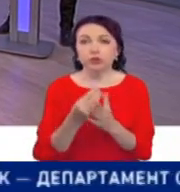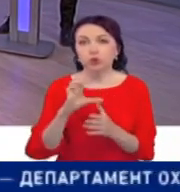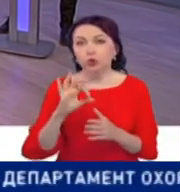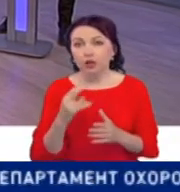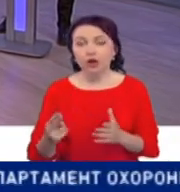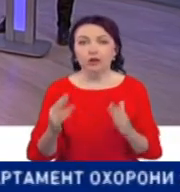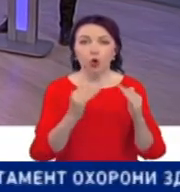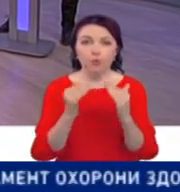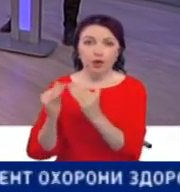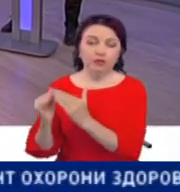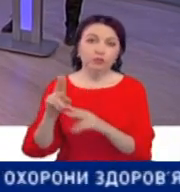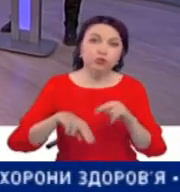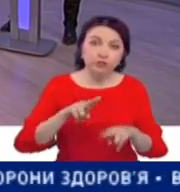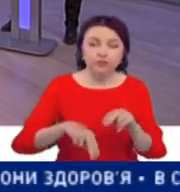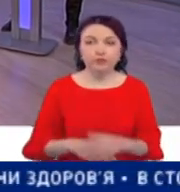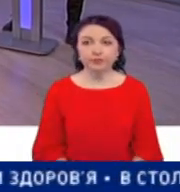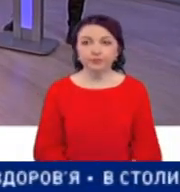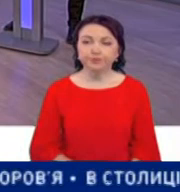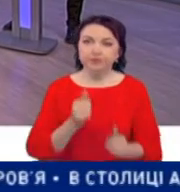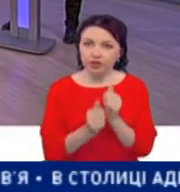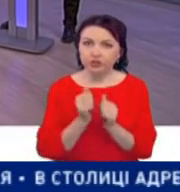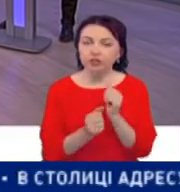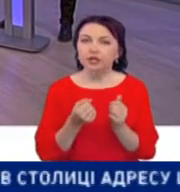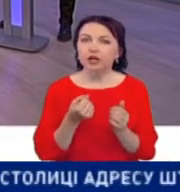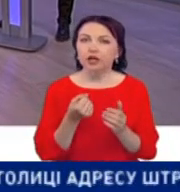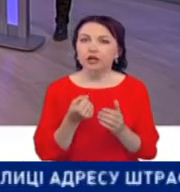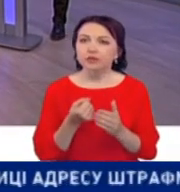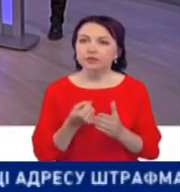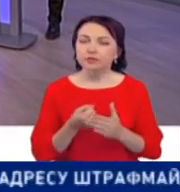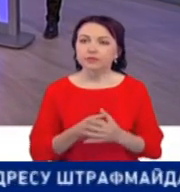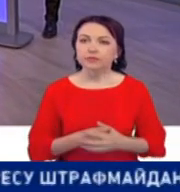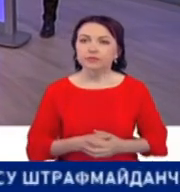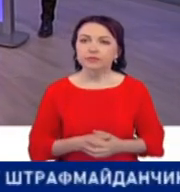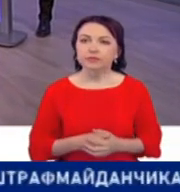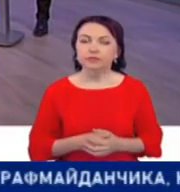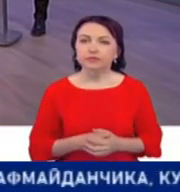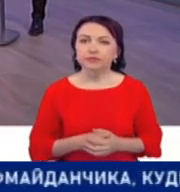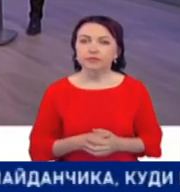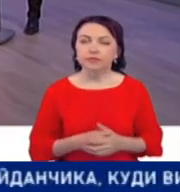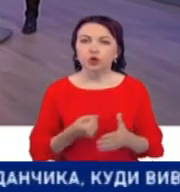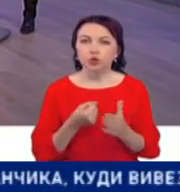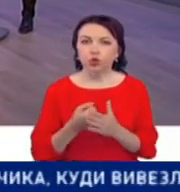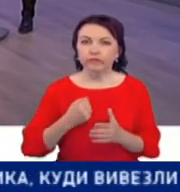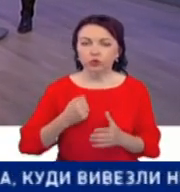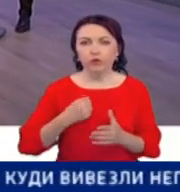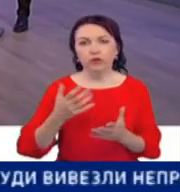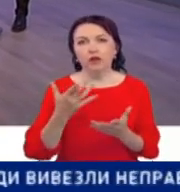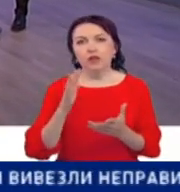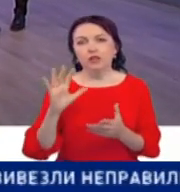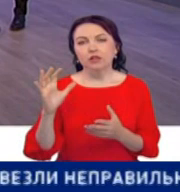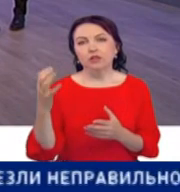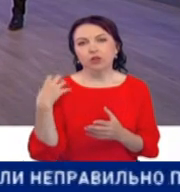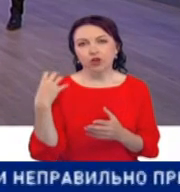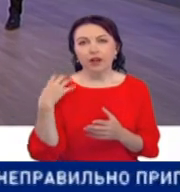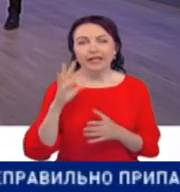об'єктів. Часто до військових взагалі керівники, очільники, там, начальник Генерального штабу, там, міністр оборони, от ви часто